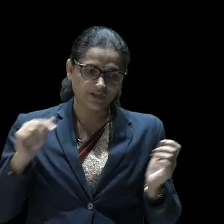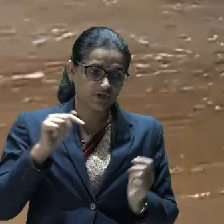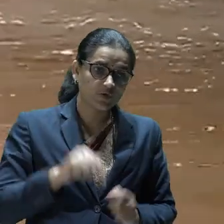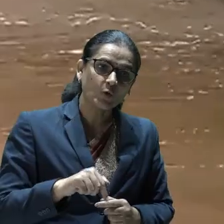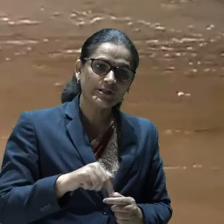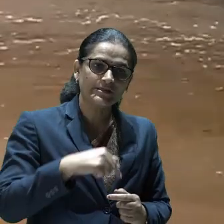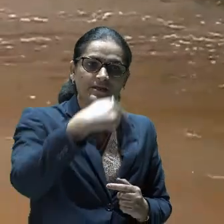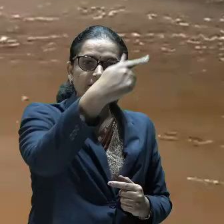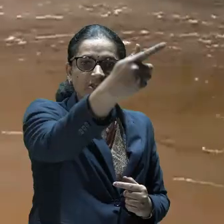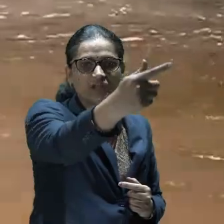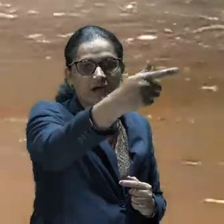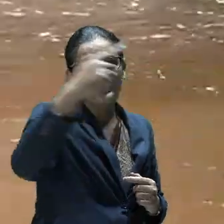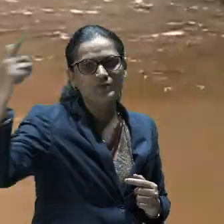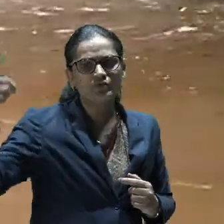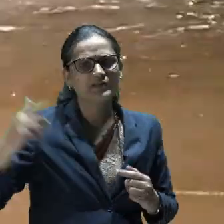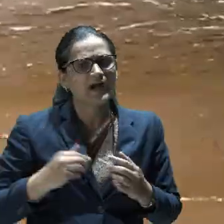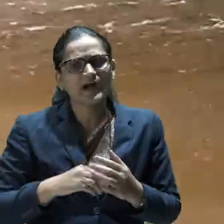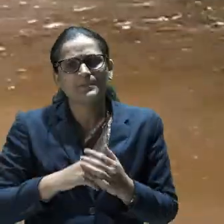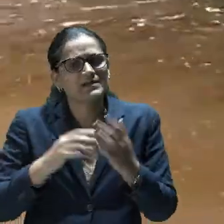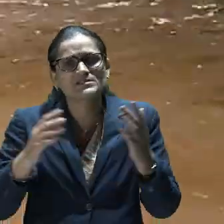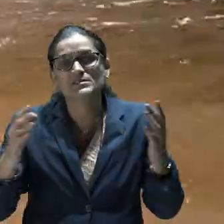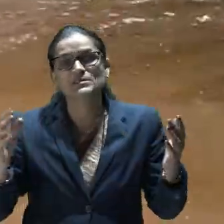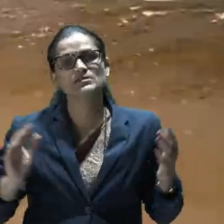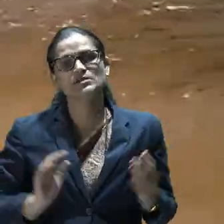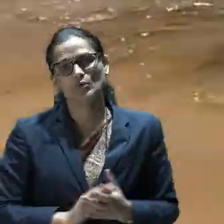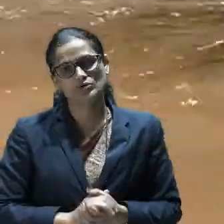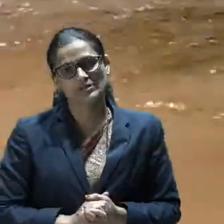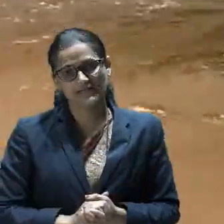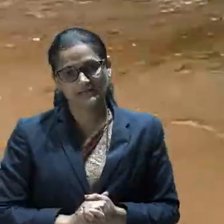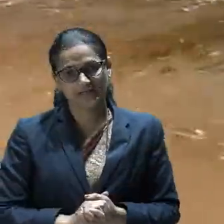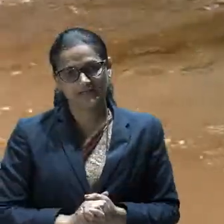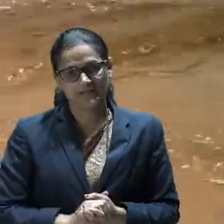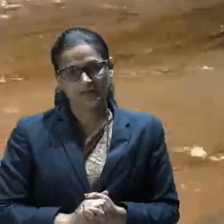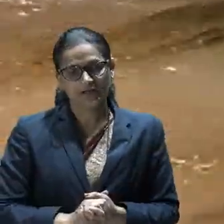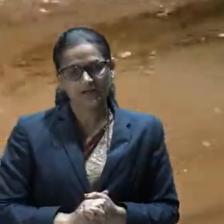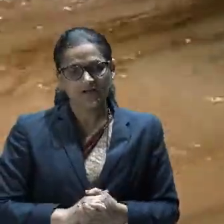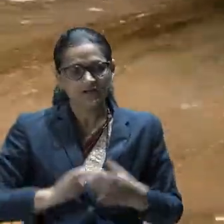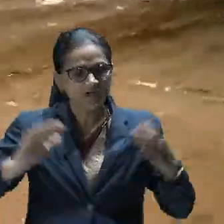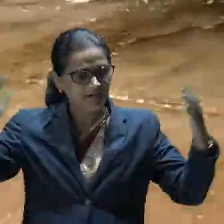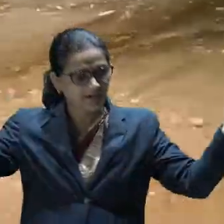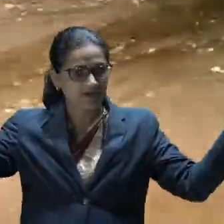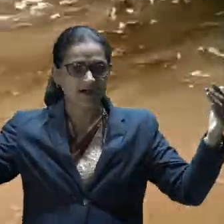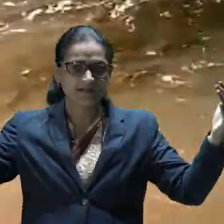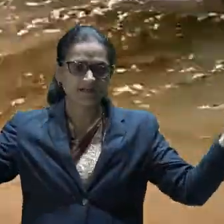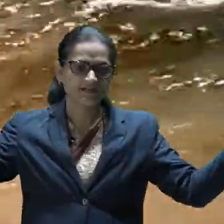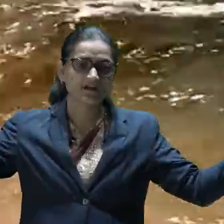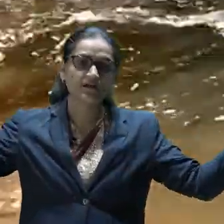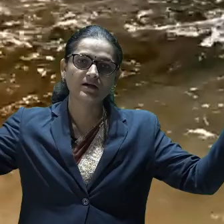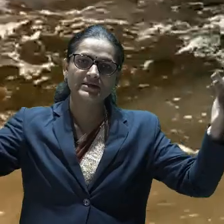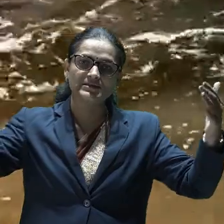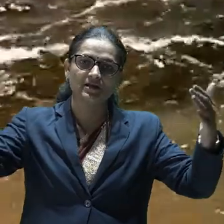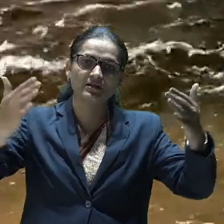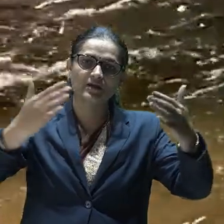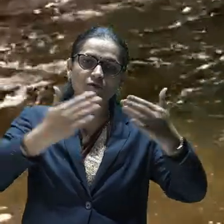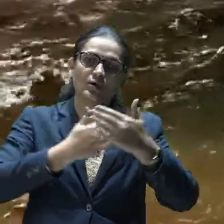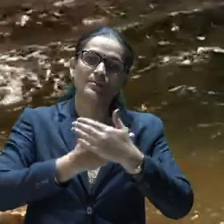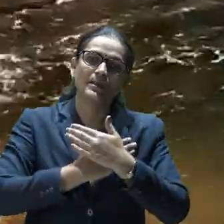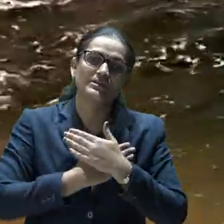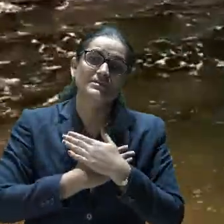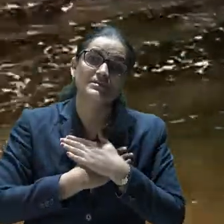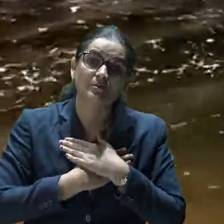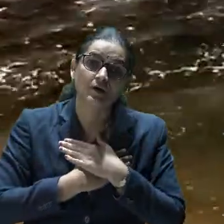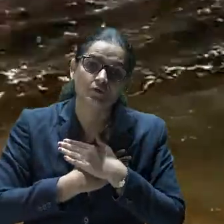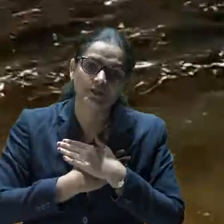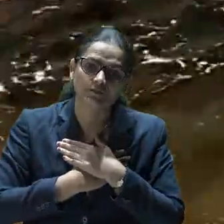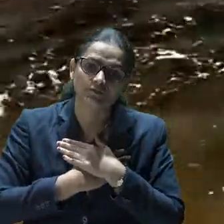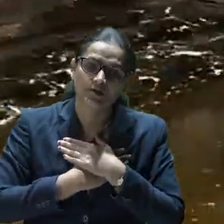आहे, त्याची खोली, त्याची लांबी, रुंदी आपल्याला सहजासहजी मोजता येत नाही. जे काय आहे ते सगळं काही सागर काय करतो,